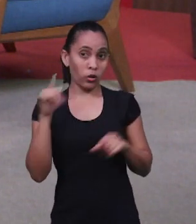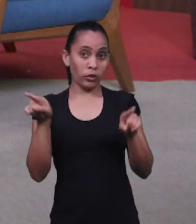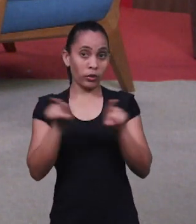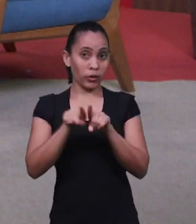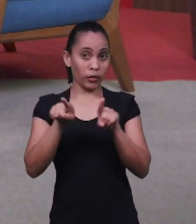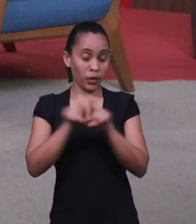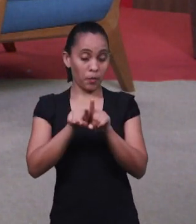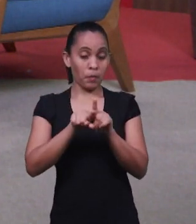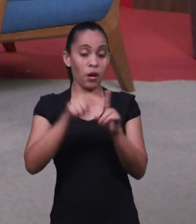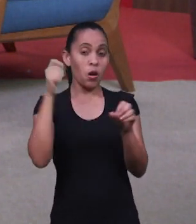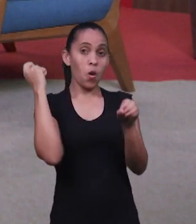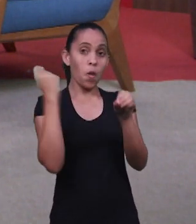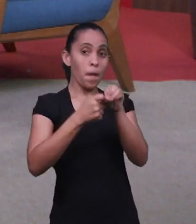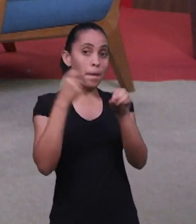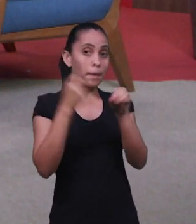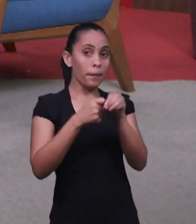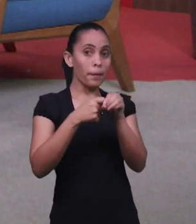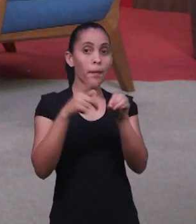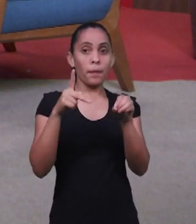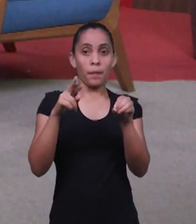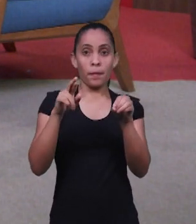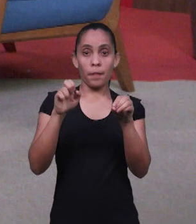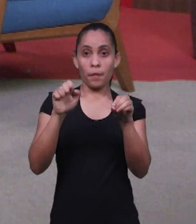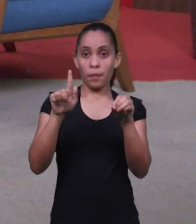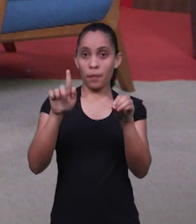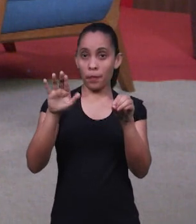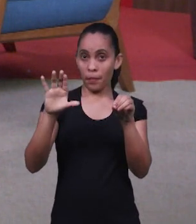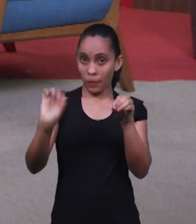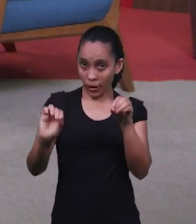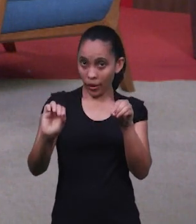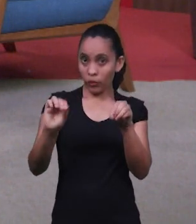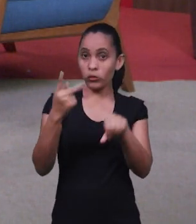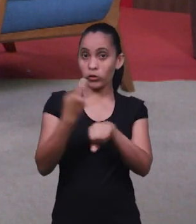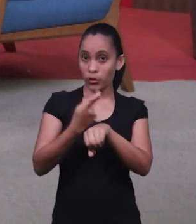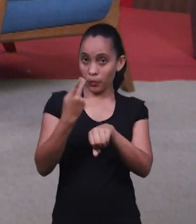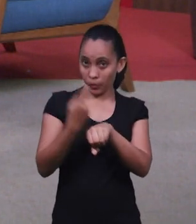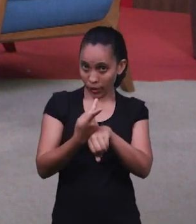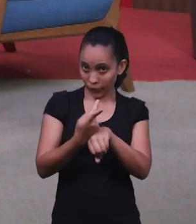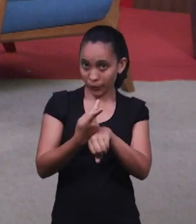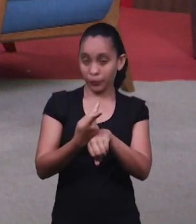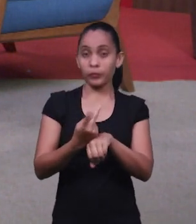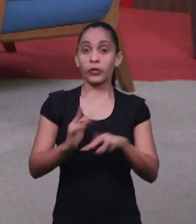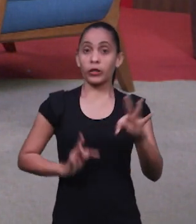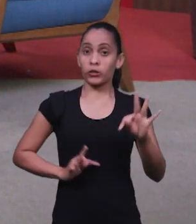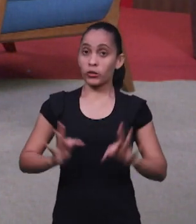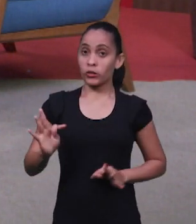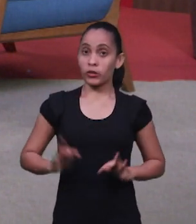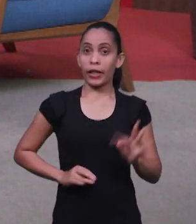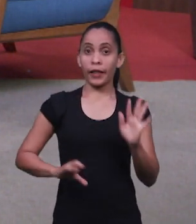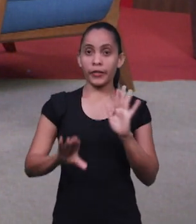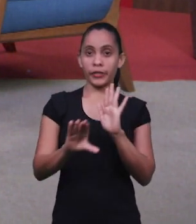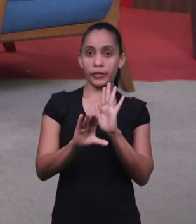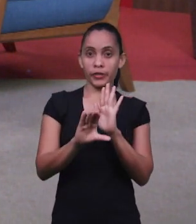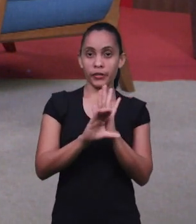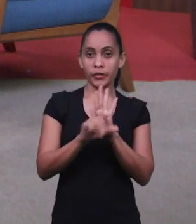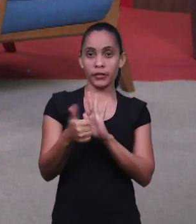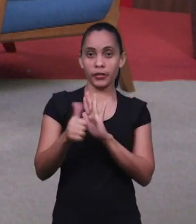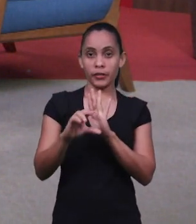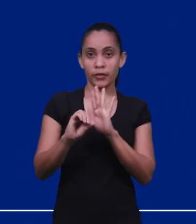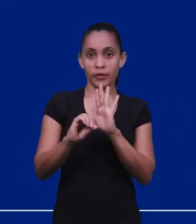des colliers en or fixés avec des clous de Jacques. Je vais lire dans la lettre à